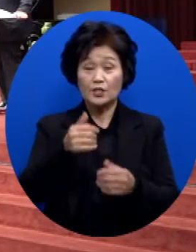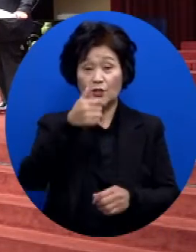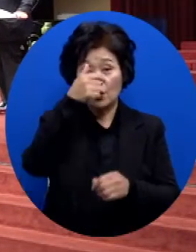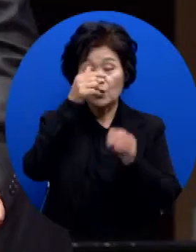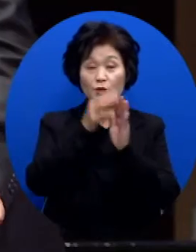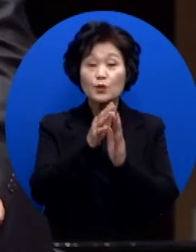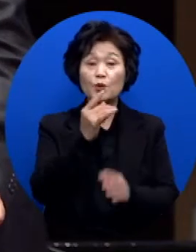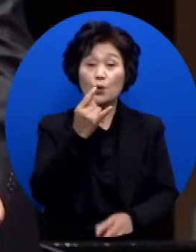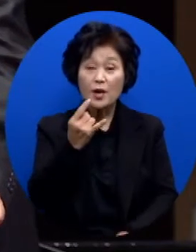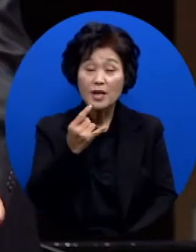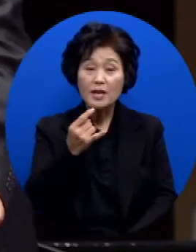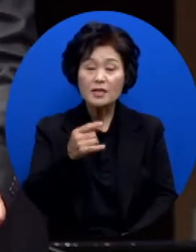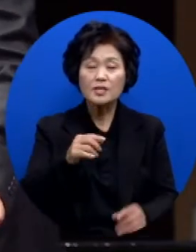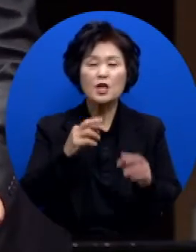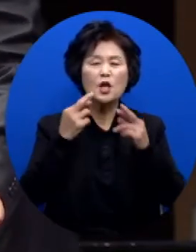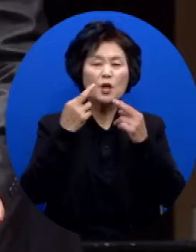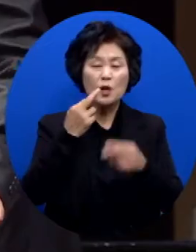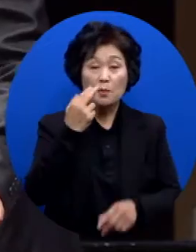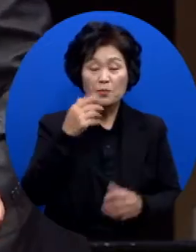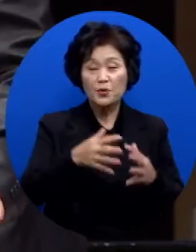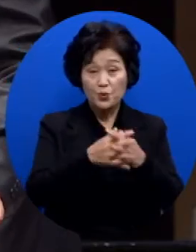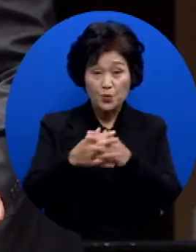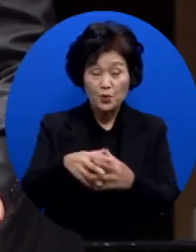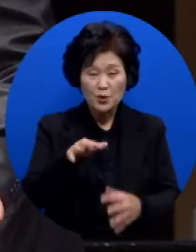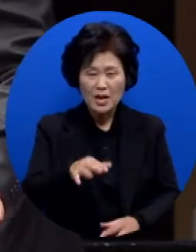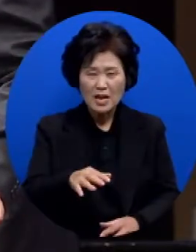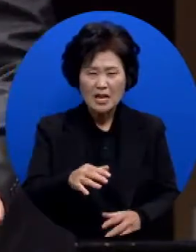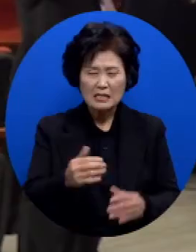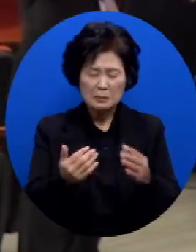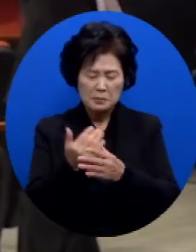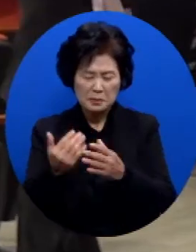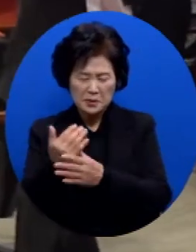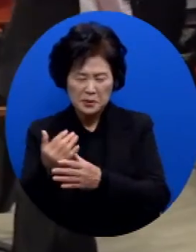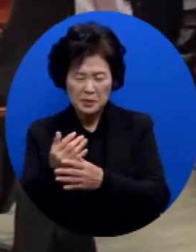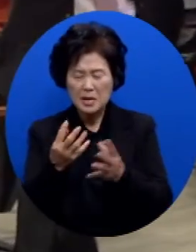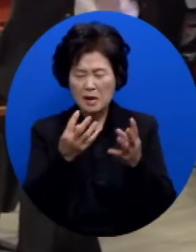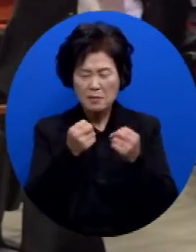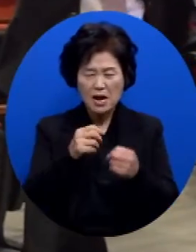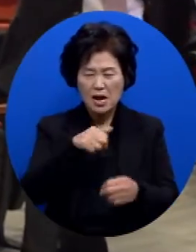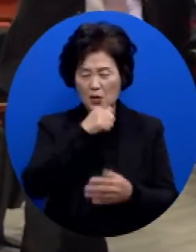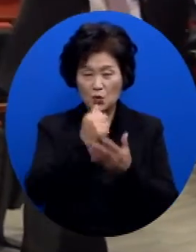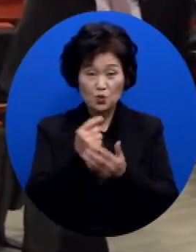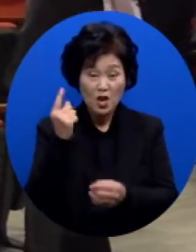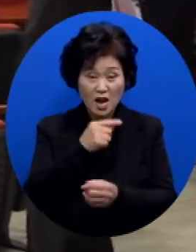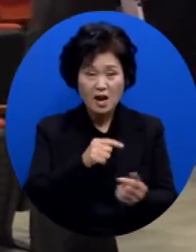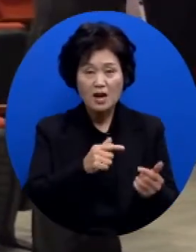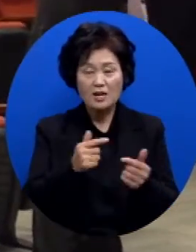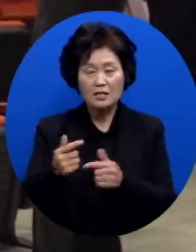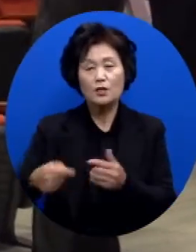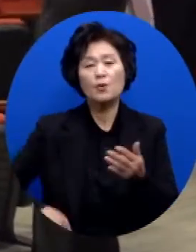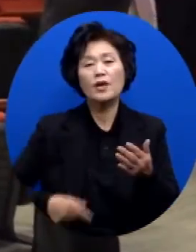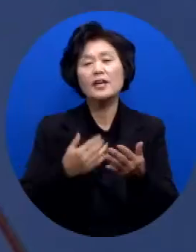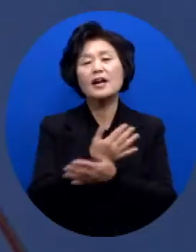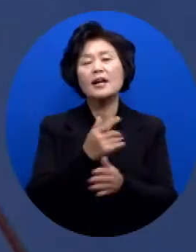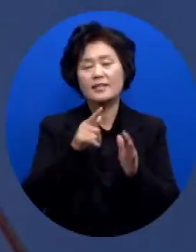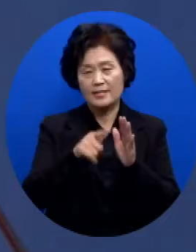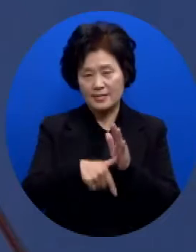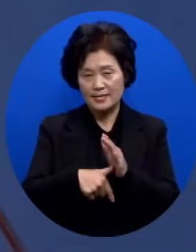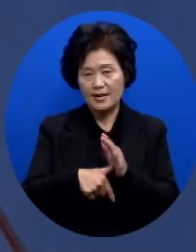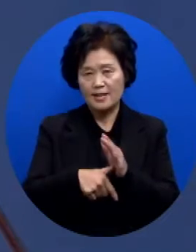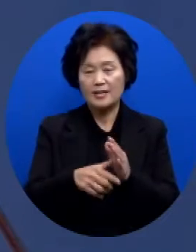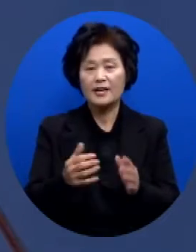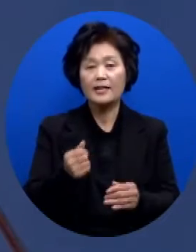기도회에선 미국 땅에서 일어나고 있는 수많은 죄악들을 회개하는 시간을 가졌습니다. 기도자들은